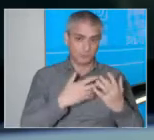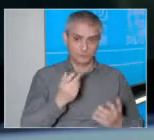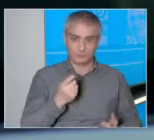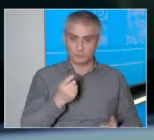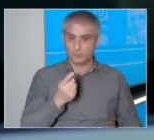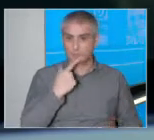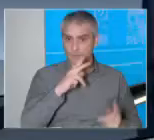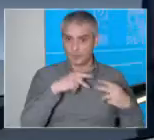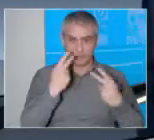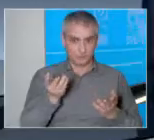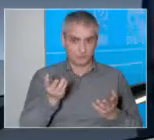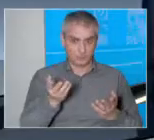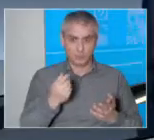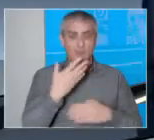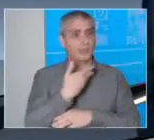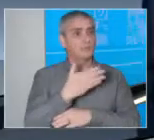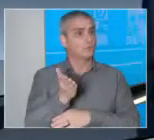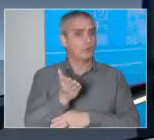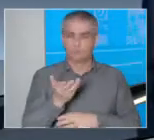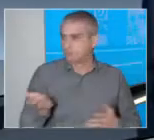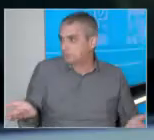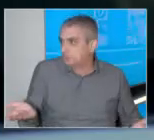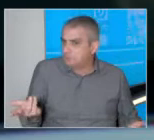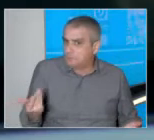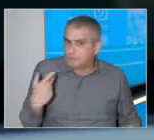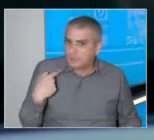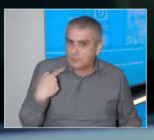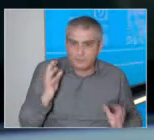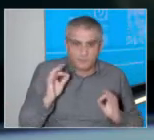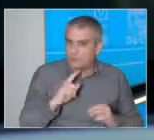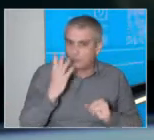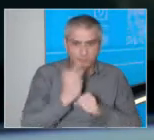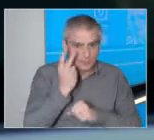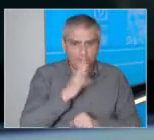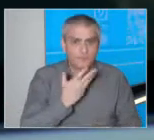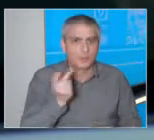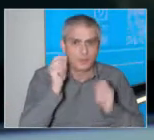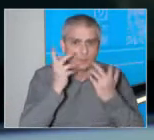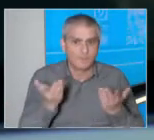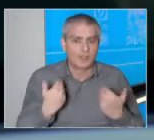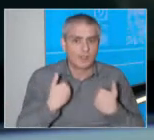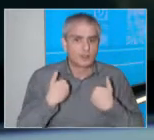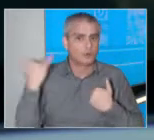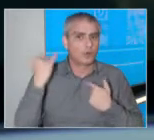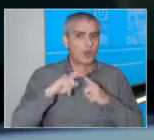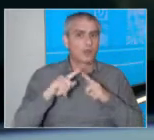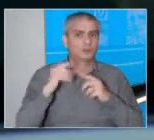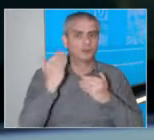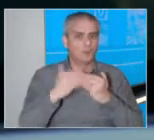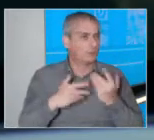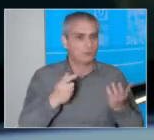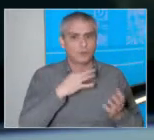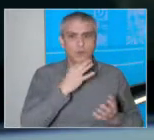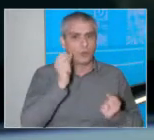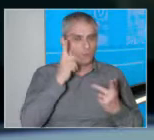אתה קורא לה לחזור, אני רוצה רגע לומר... הדלת מהימין פתוחה בפניה. אני באמת לא מצליח להבין ממה אתה מופתע. אנחנו לאורך כל החודשים האחרונים... לא מופתע, הוא